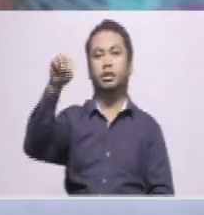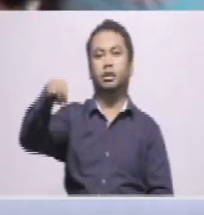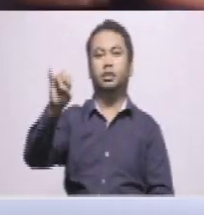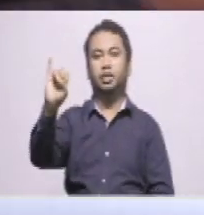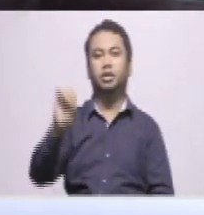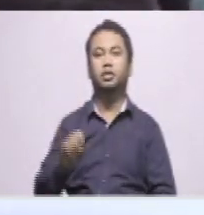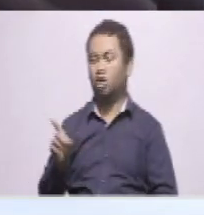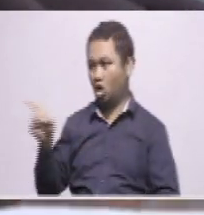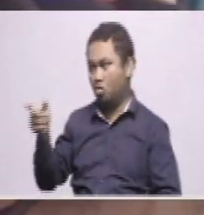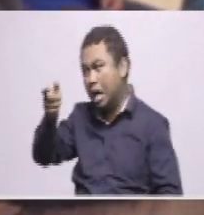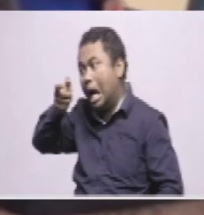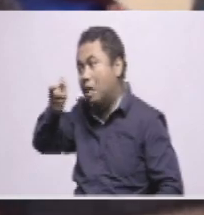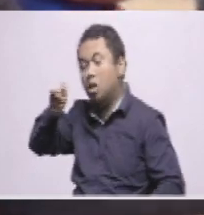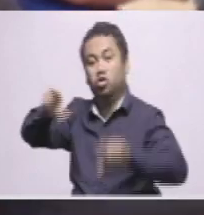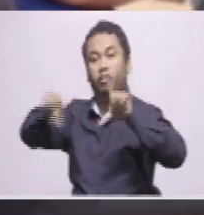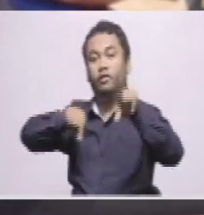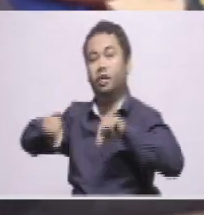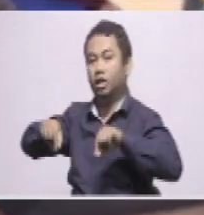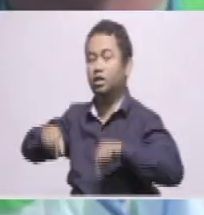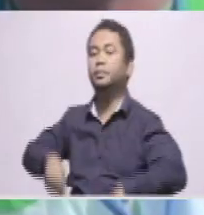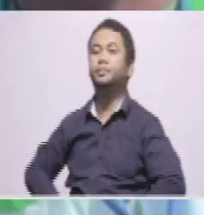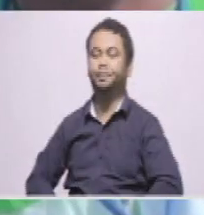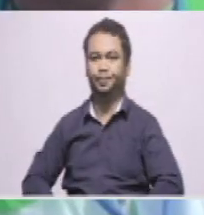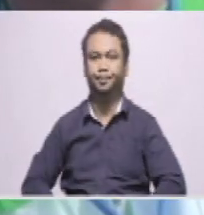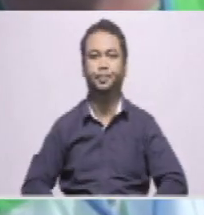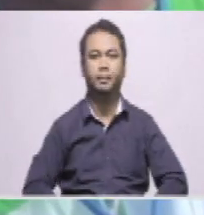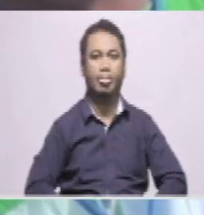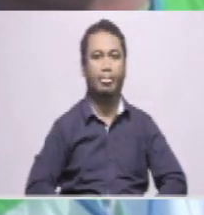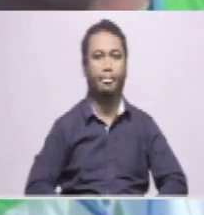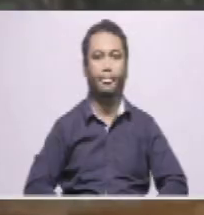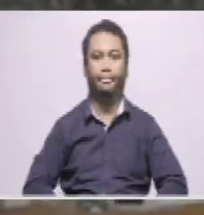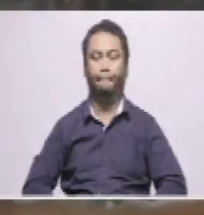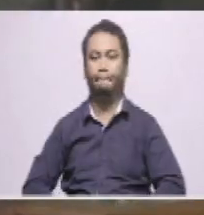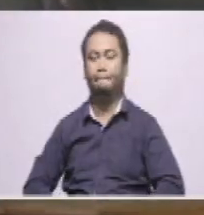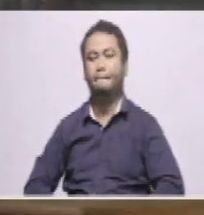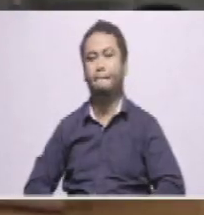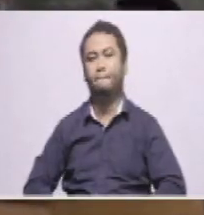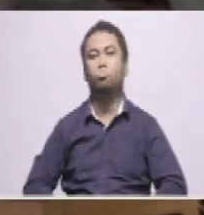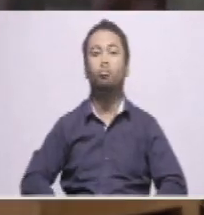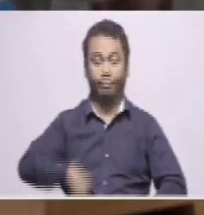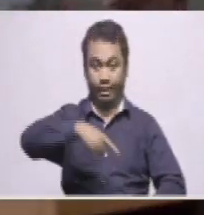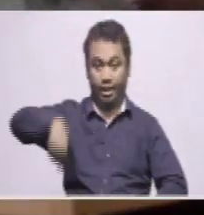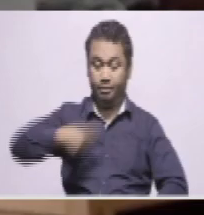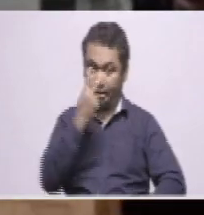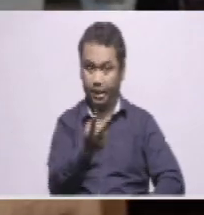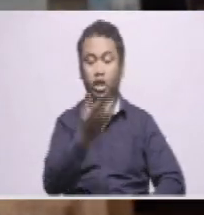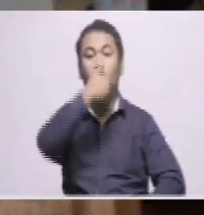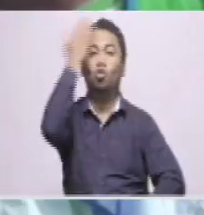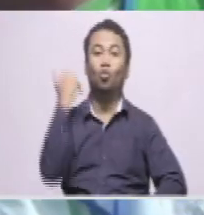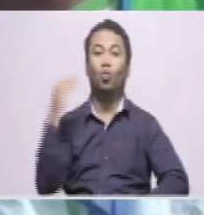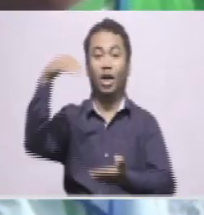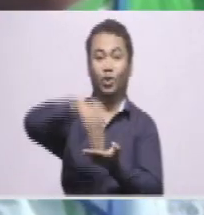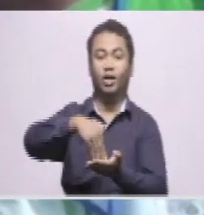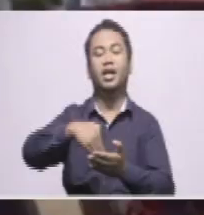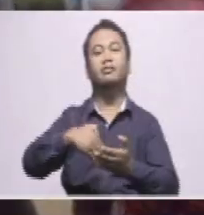azy moa eto amin'izao amin'ny folo zao zany a dia mazoto le olona mifidy satria efa malanika any amin'ny telopolo dia amin'ny telopolo